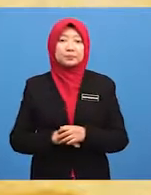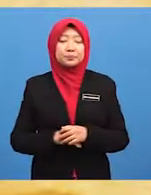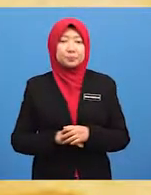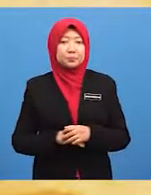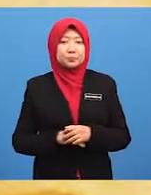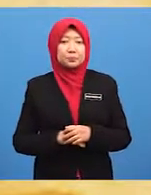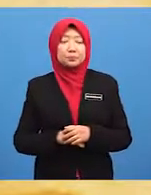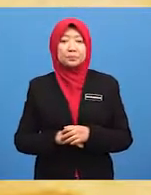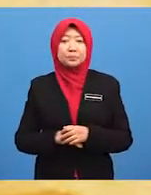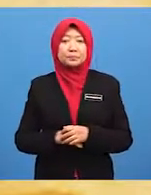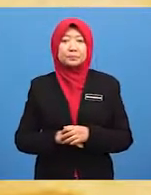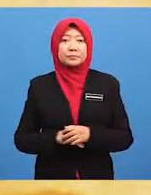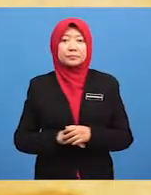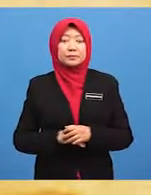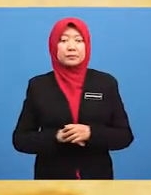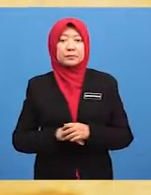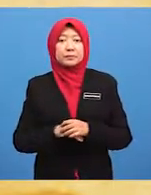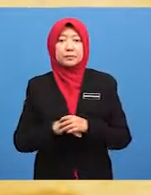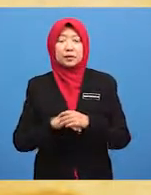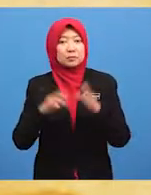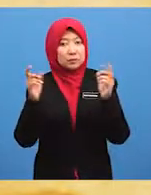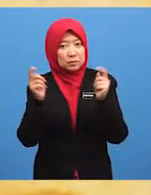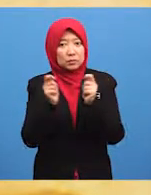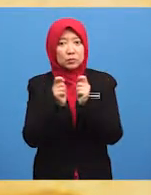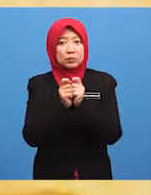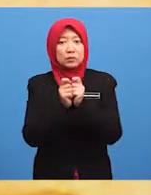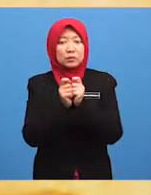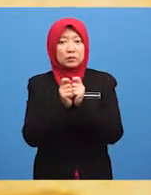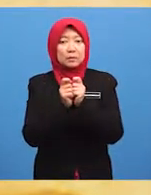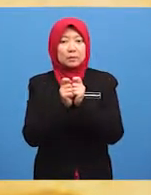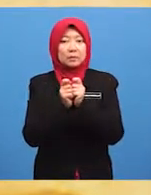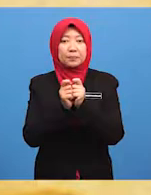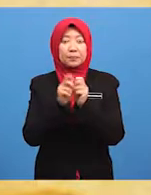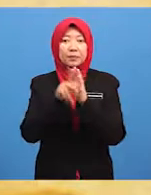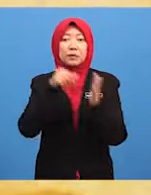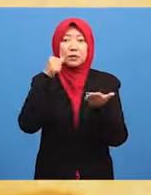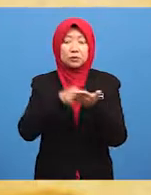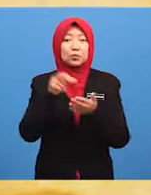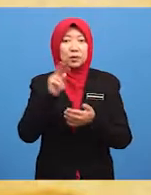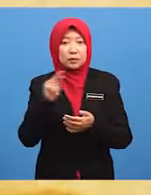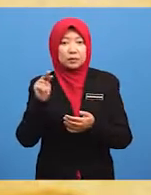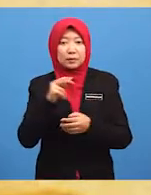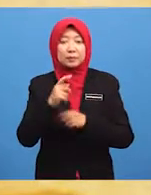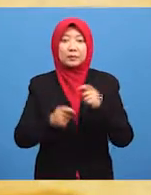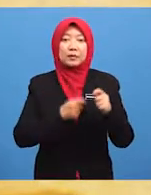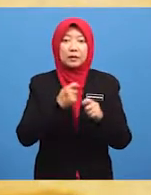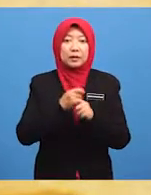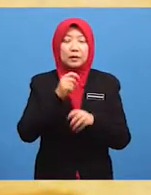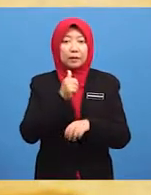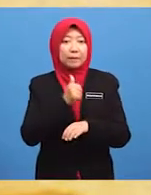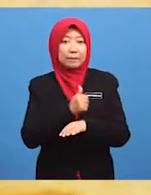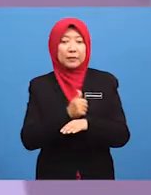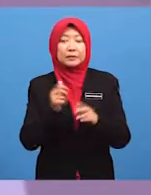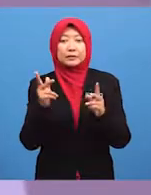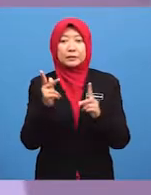bagi kerajaan Sriwijaya melalui penemuan inskripsi dan persuratan bertarikh abad